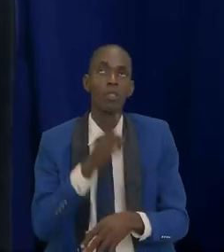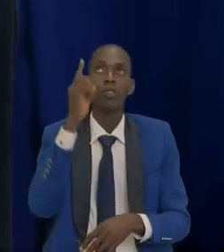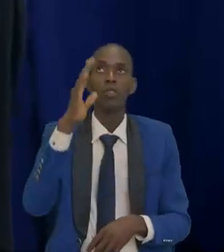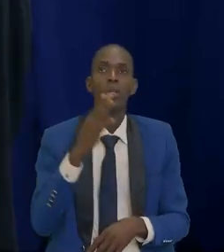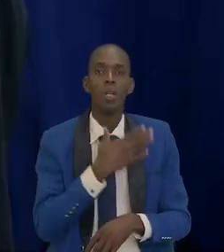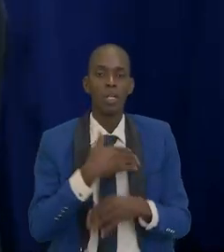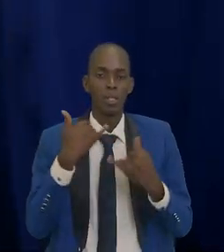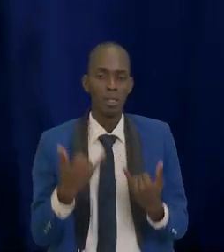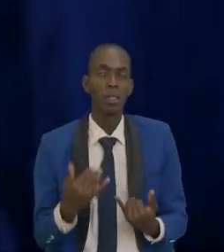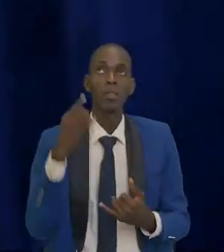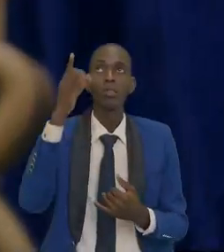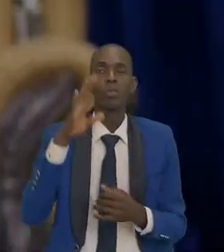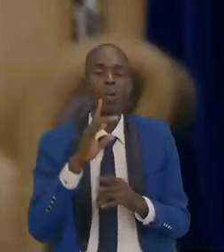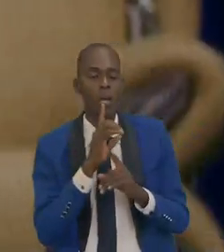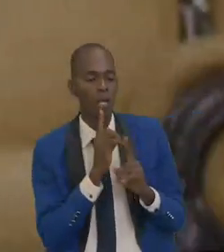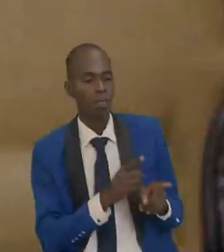Et Dieu dit certainement,